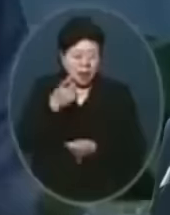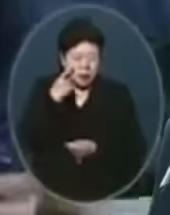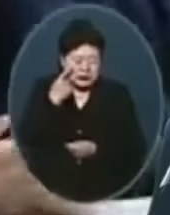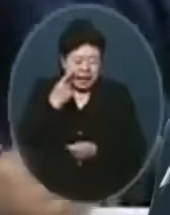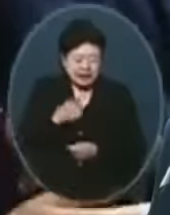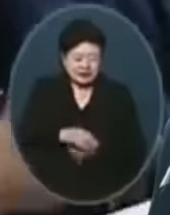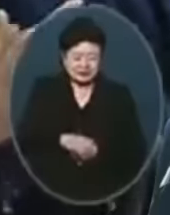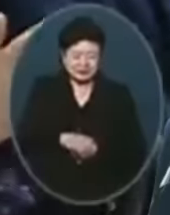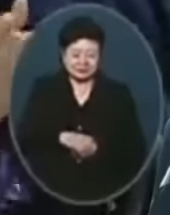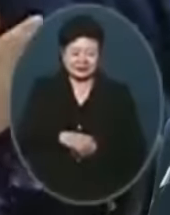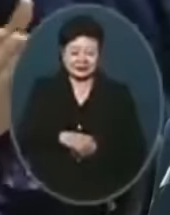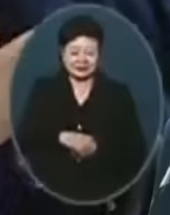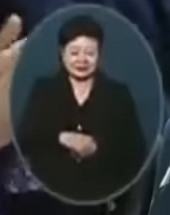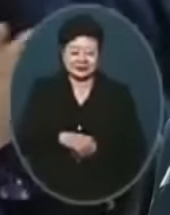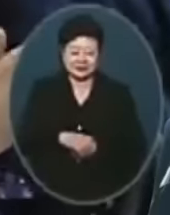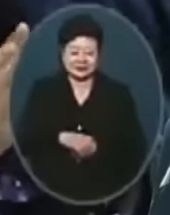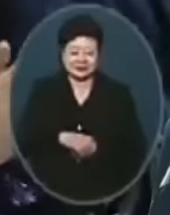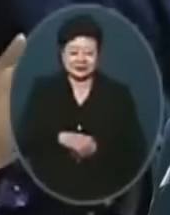가보자.